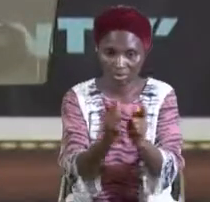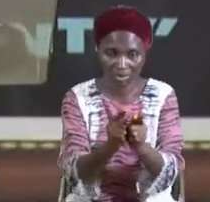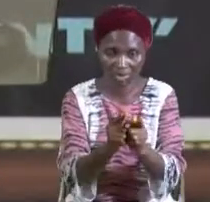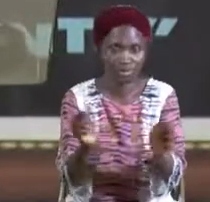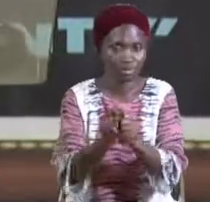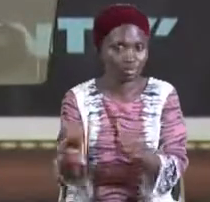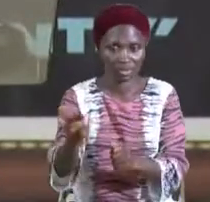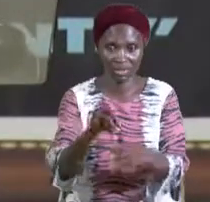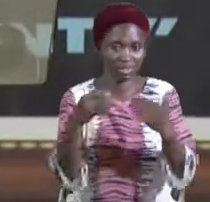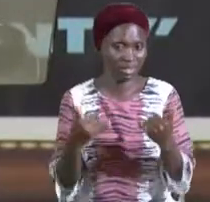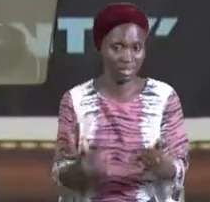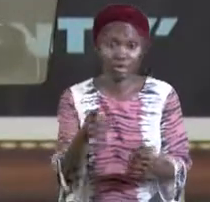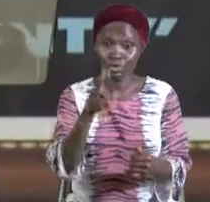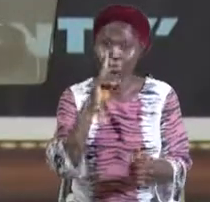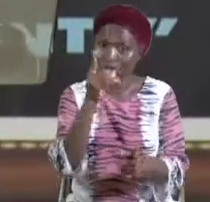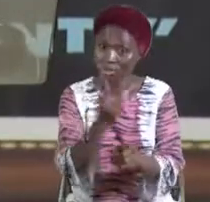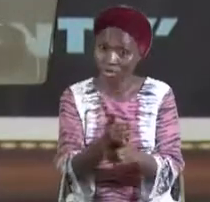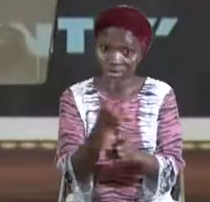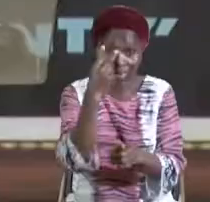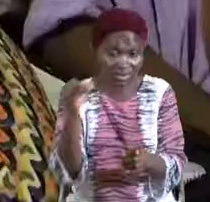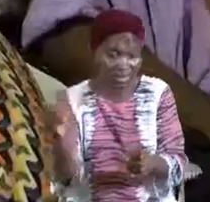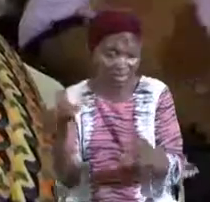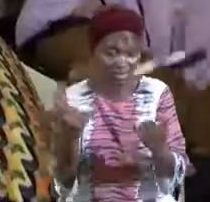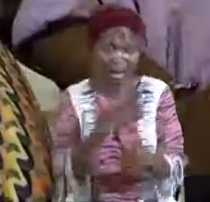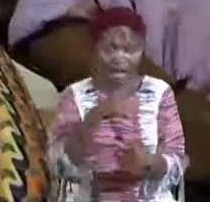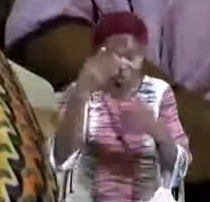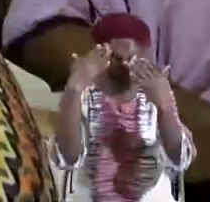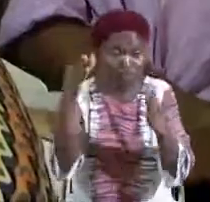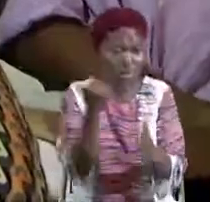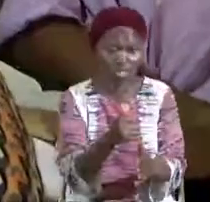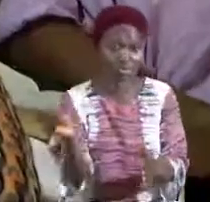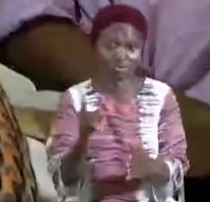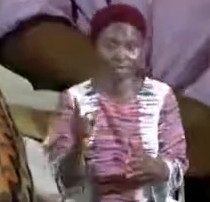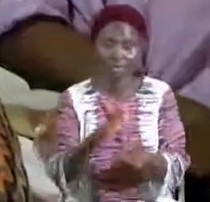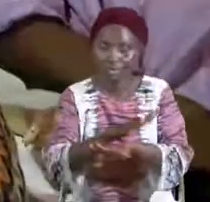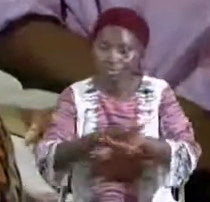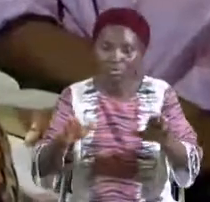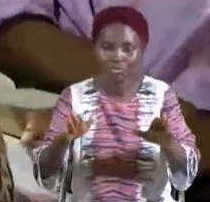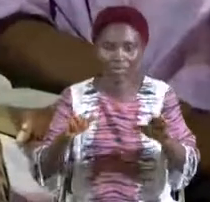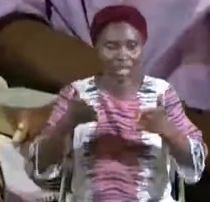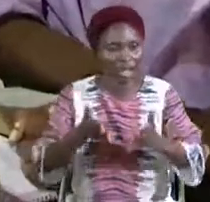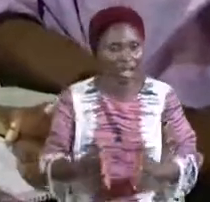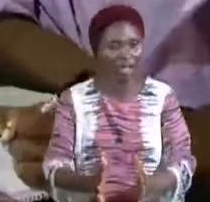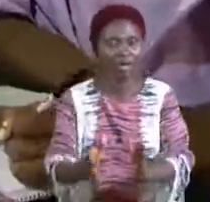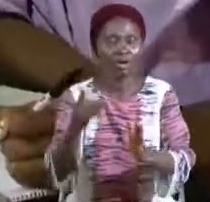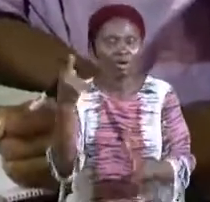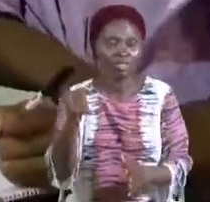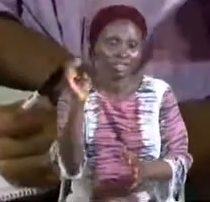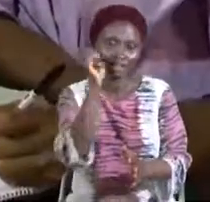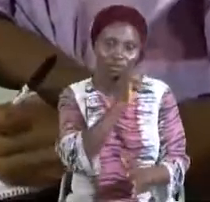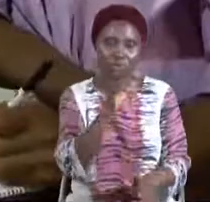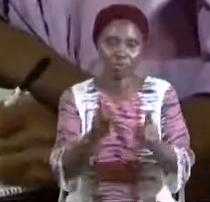maintenant. Tu viens de voir et tu ne connais nulle part. Ne permets aux